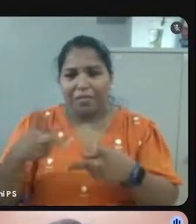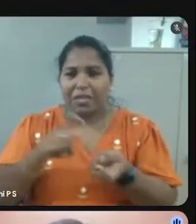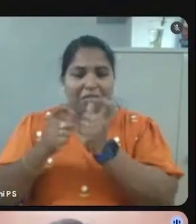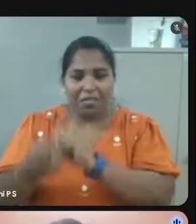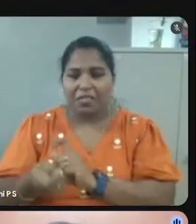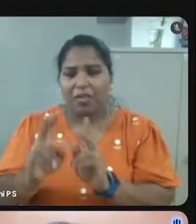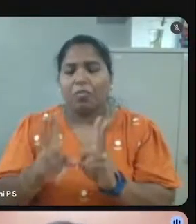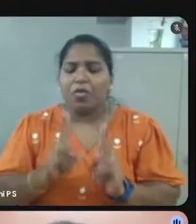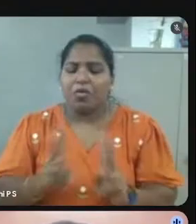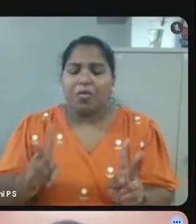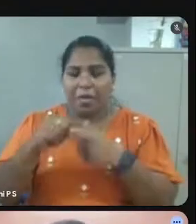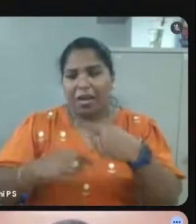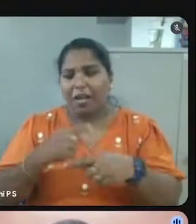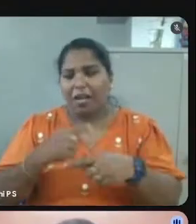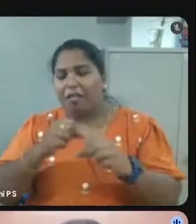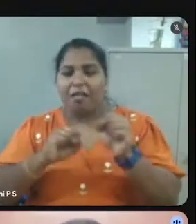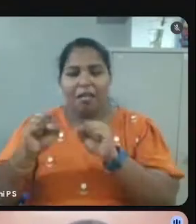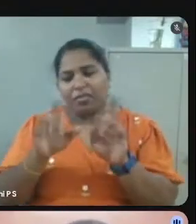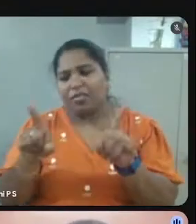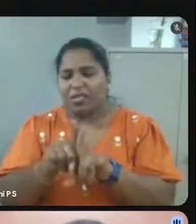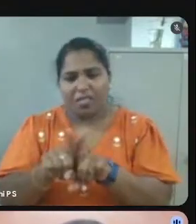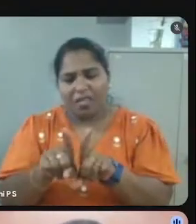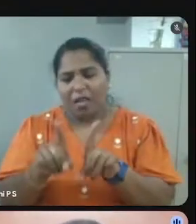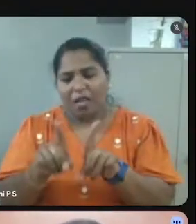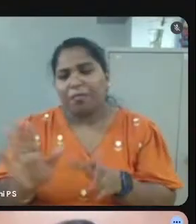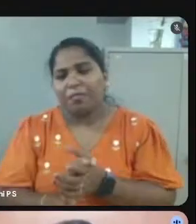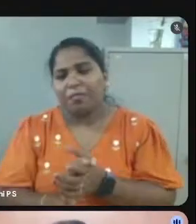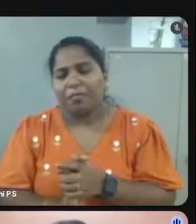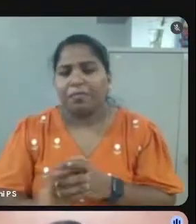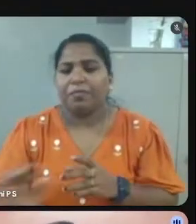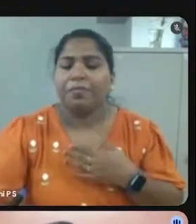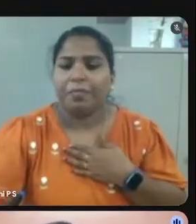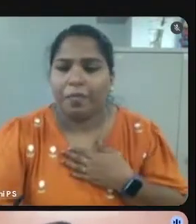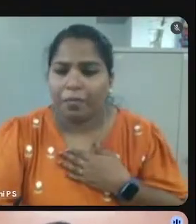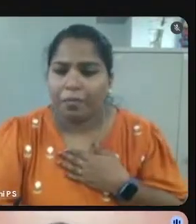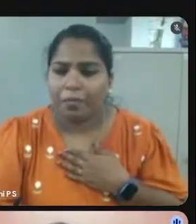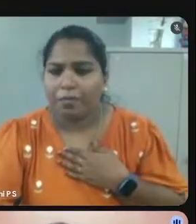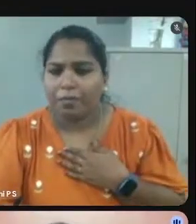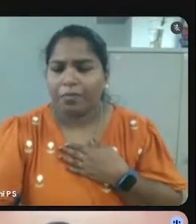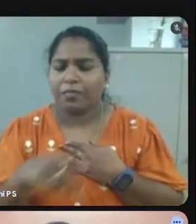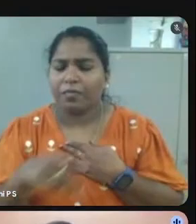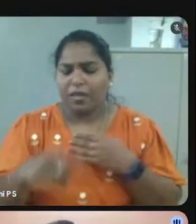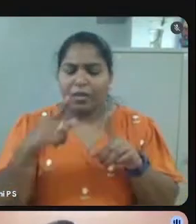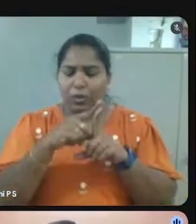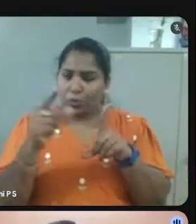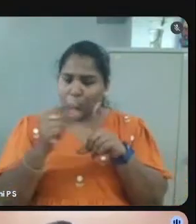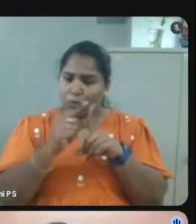അതൊരു നോർമൽ ആക്ടിവിറ്റി ആണ് അവർക്ക്. അവരോട് പിന്നെ ആ കാര്യങ്ങൾ അവർക്ക് ചെയ്യുമ്പോൾ ഒരുവേള